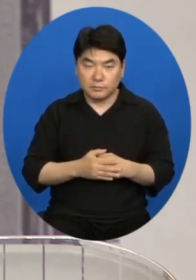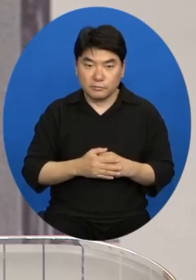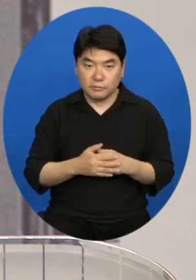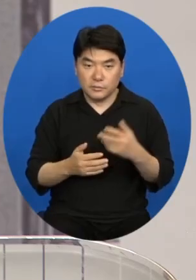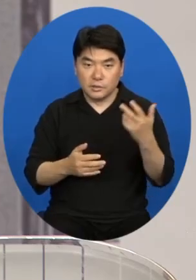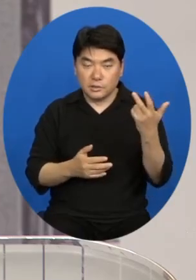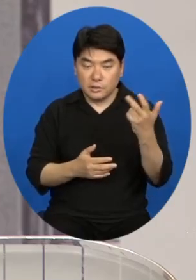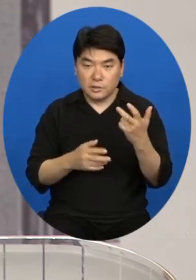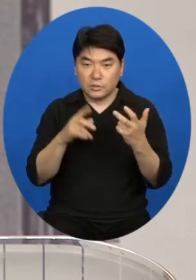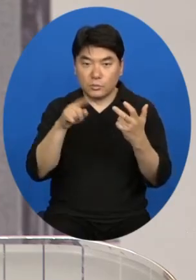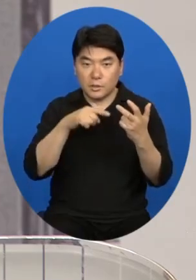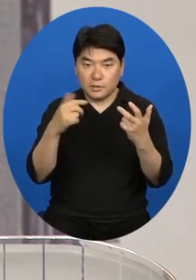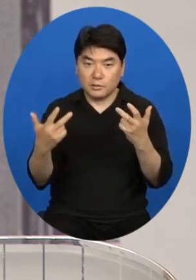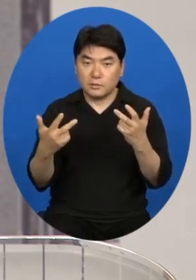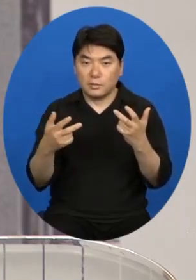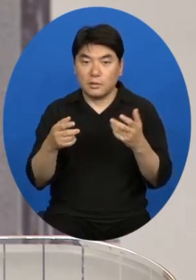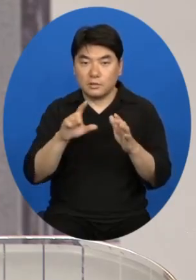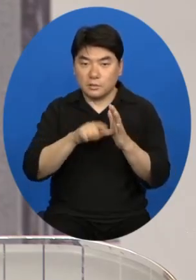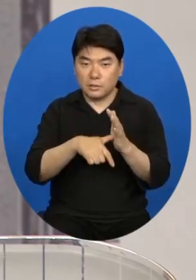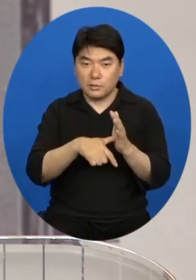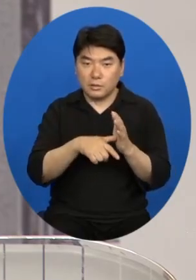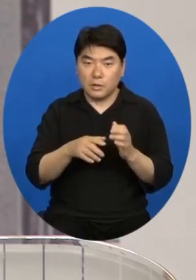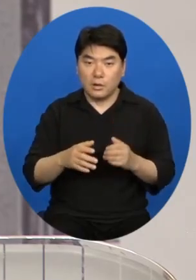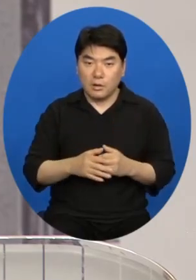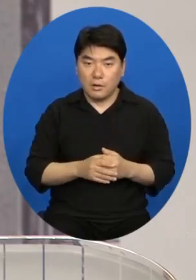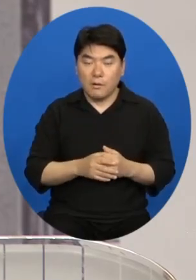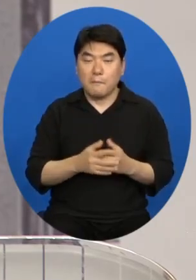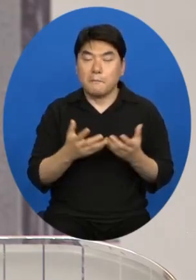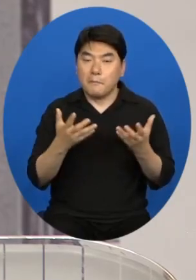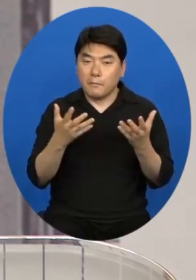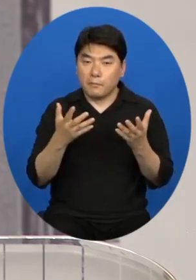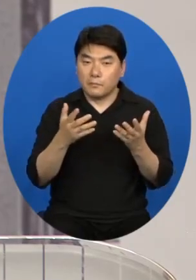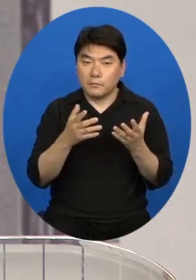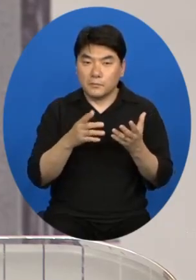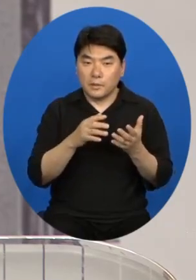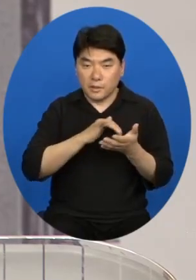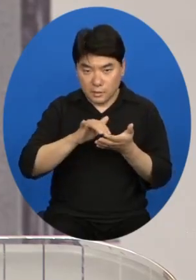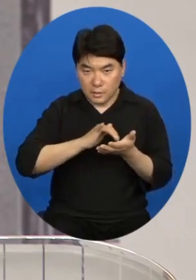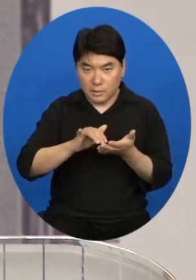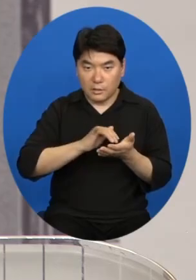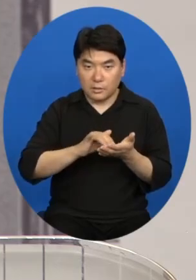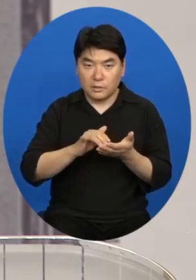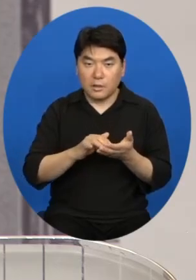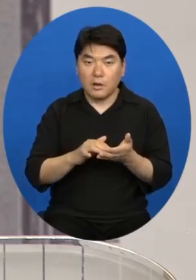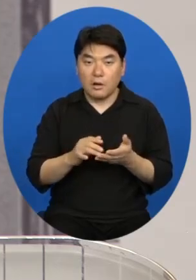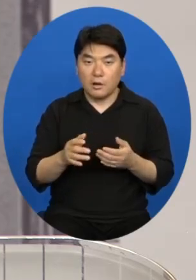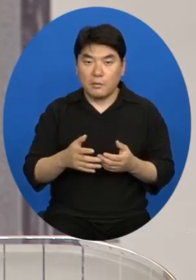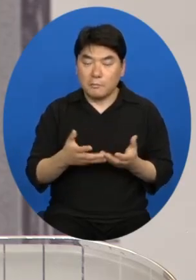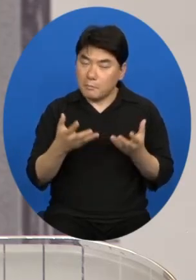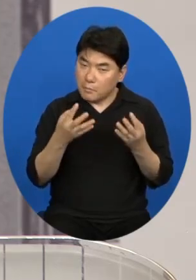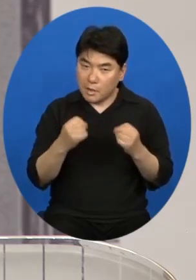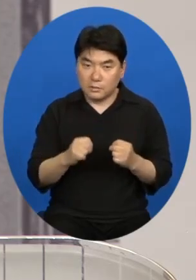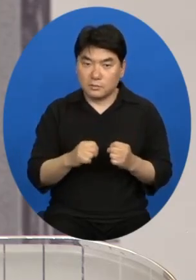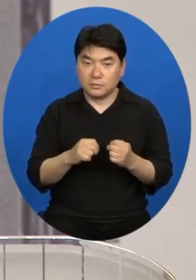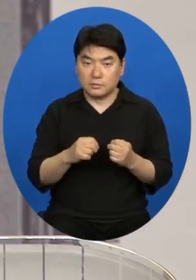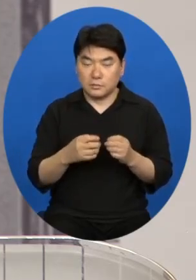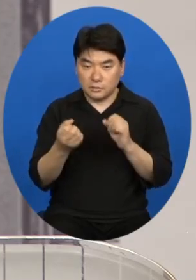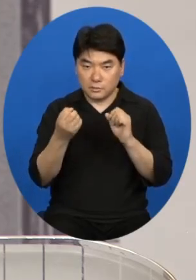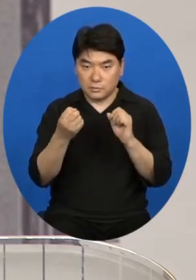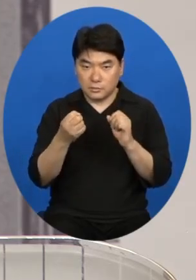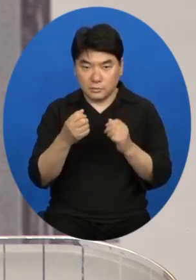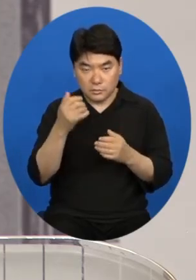어느 기간을 말하는 것인지 교회 역사상 많은 학자들이 토론을 하면서 했지만 완전한 결론을 내리지는